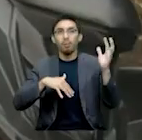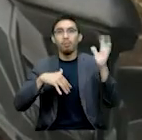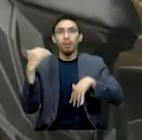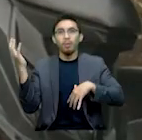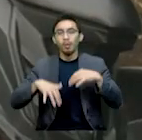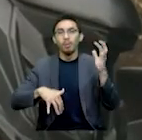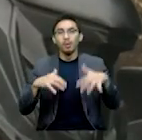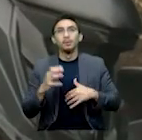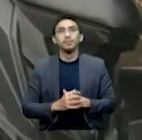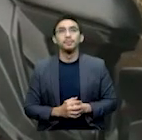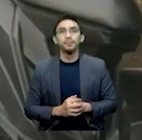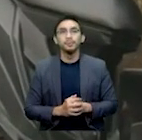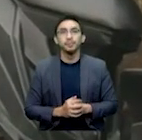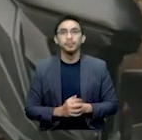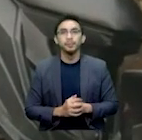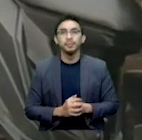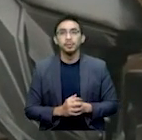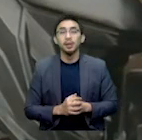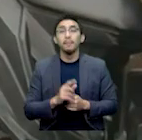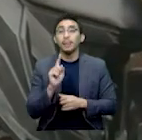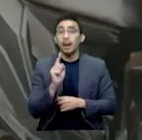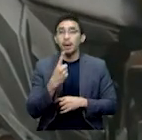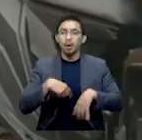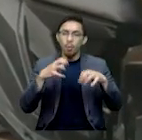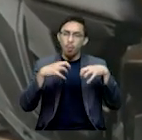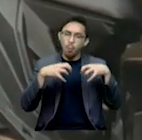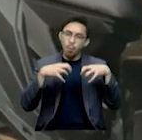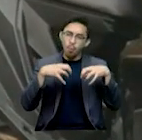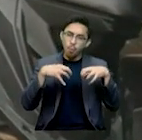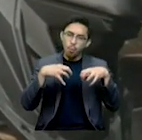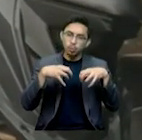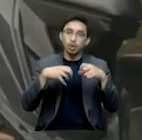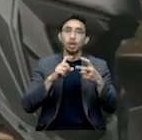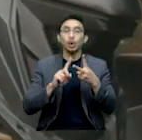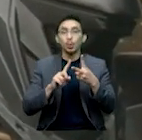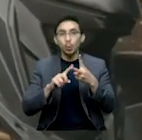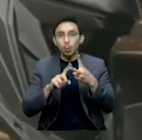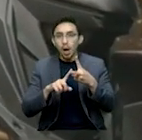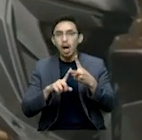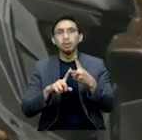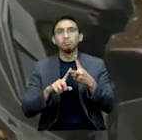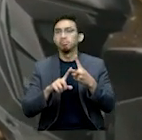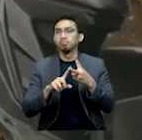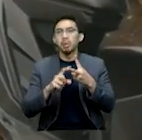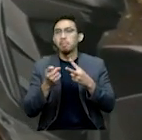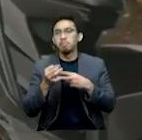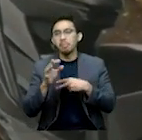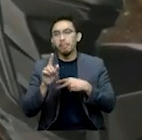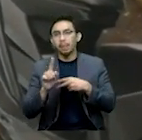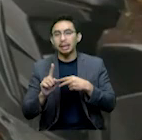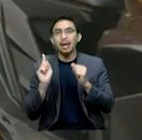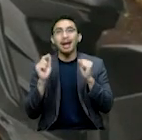Kejadian tadi pertama hujan lebat, terus selang beberapa menit disusul dengan